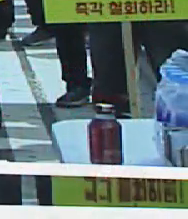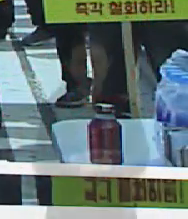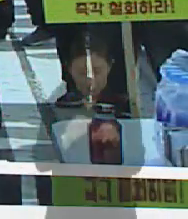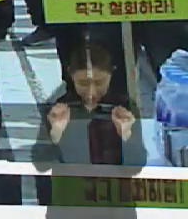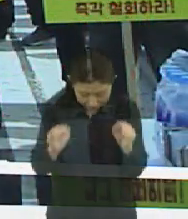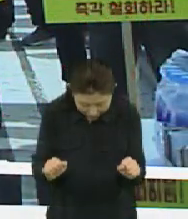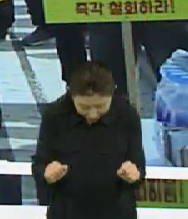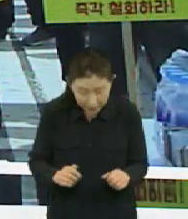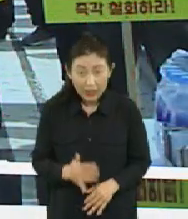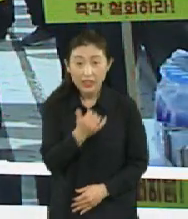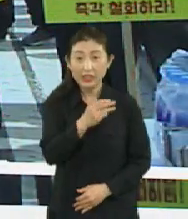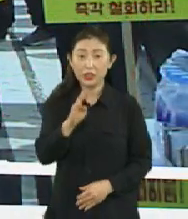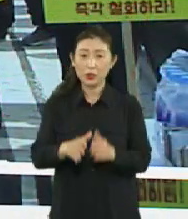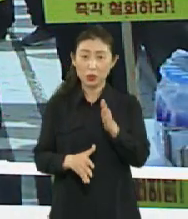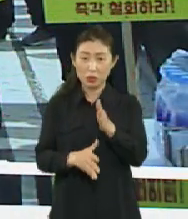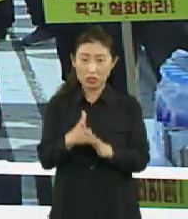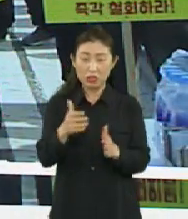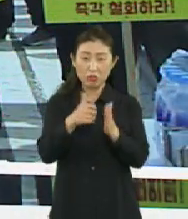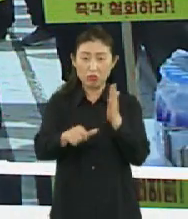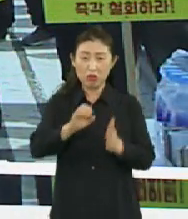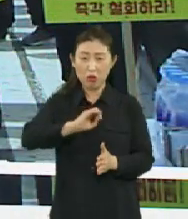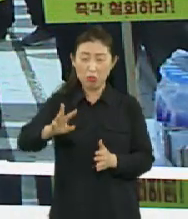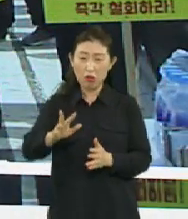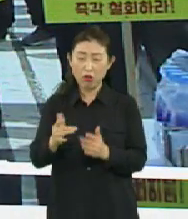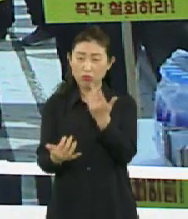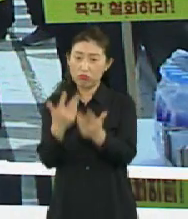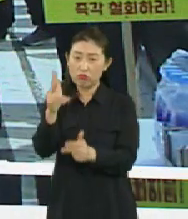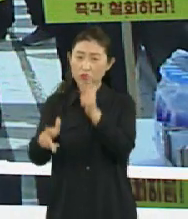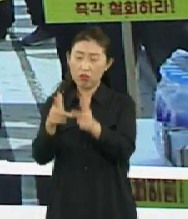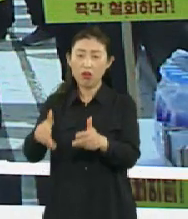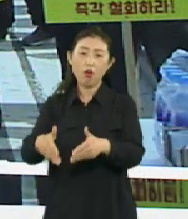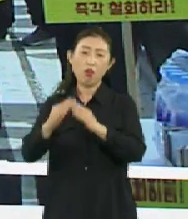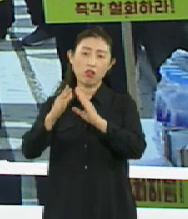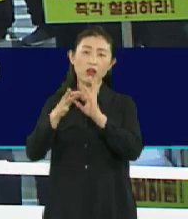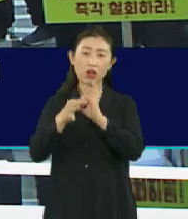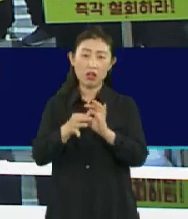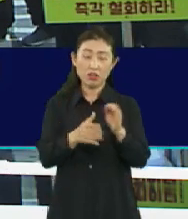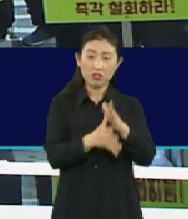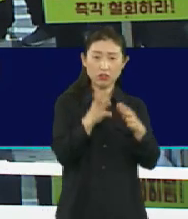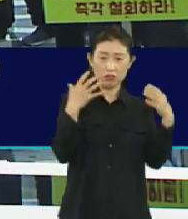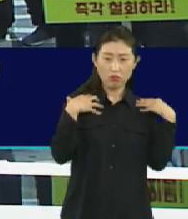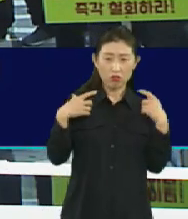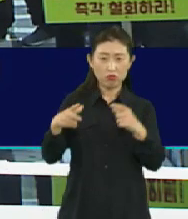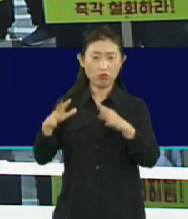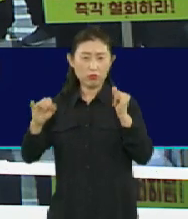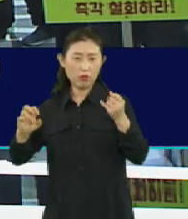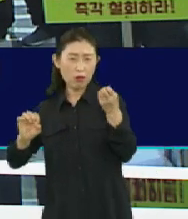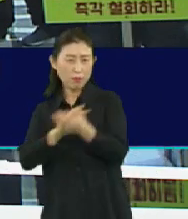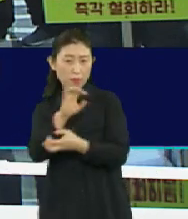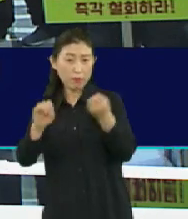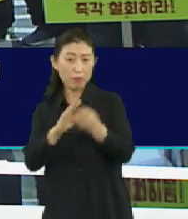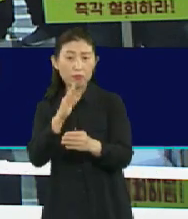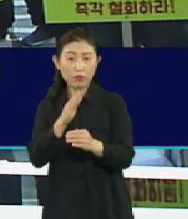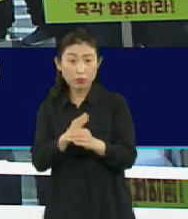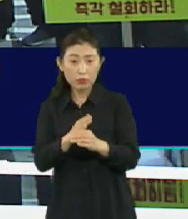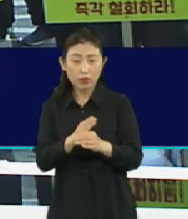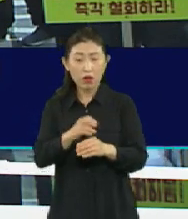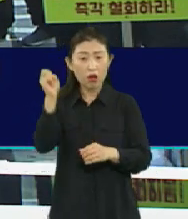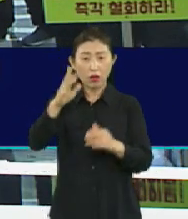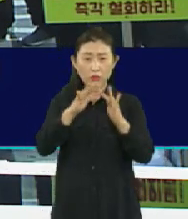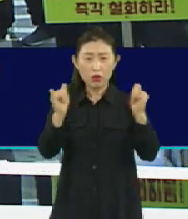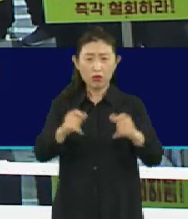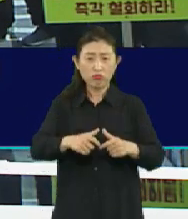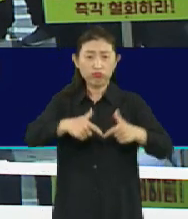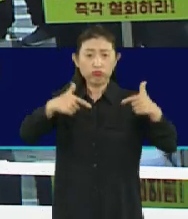여러분 안녕하십니까? 세종시의 폐기물 소각장 건립을 놓고 시와 주민들이 강하게 대치하고 있습니다.